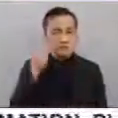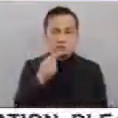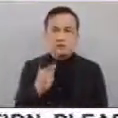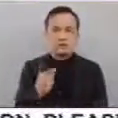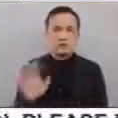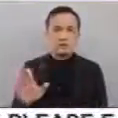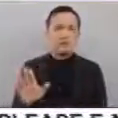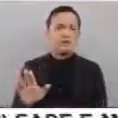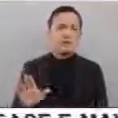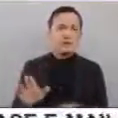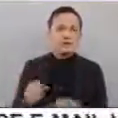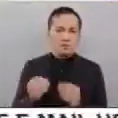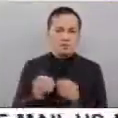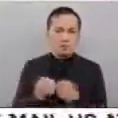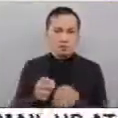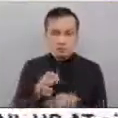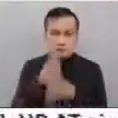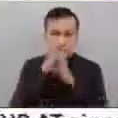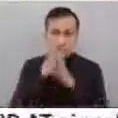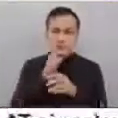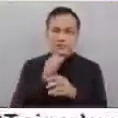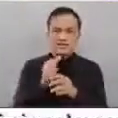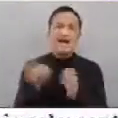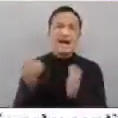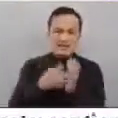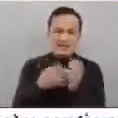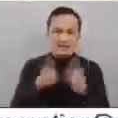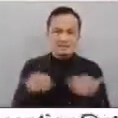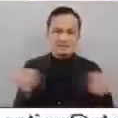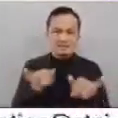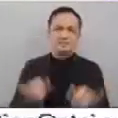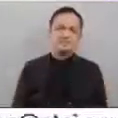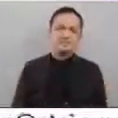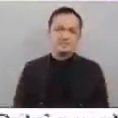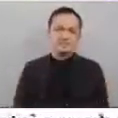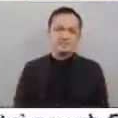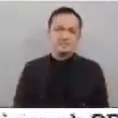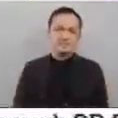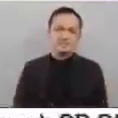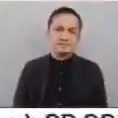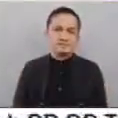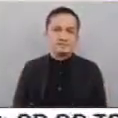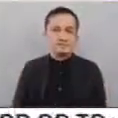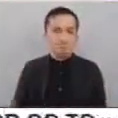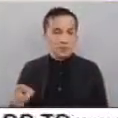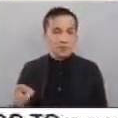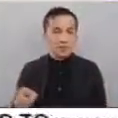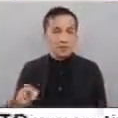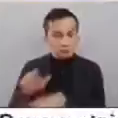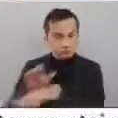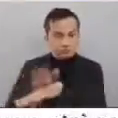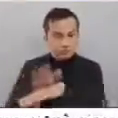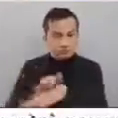barangay. Kung sino po yung magde-develop ng symptoms, meron naman po tayong mga libreng swab na pinopromote,